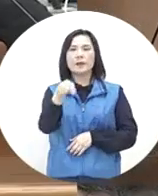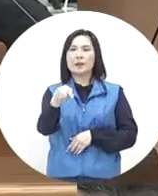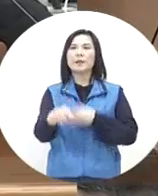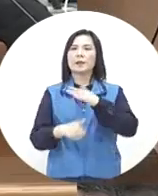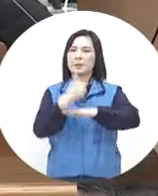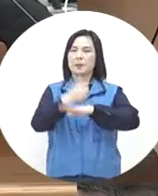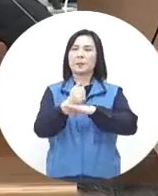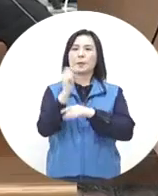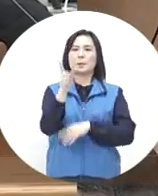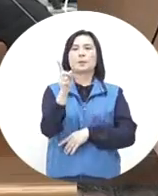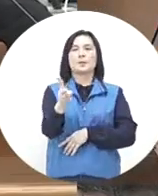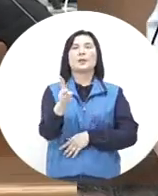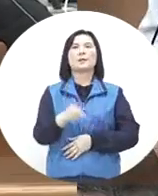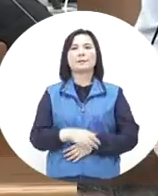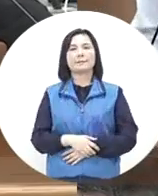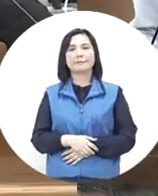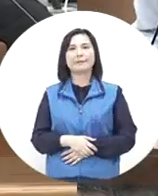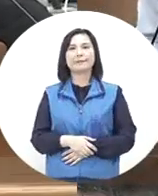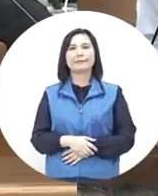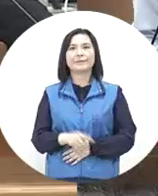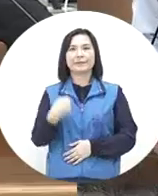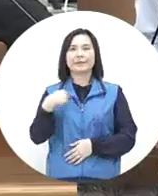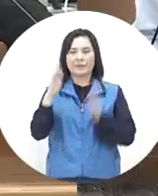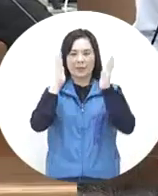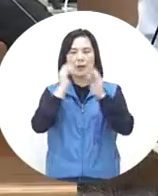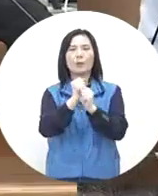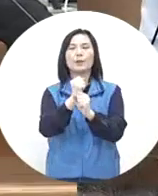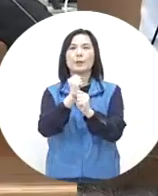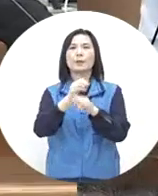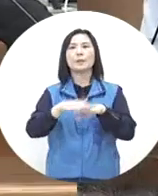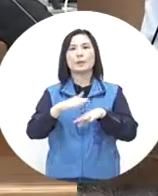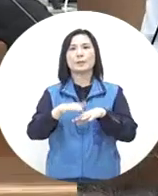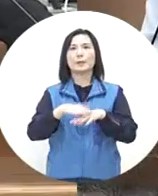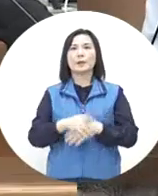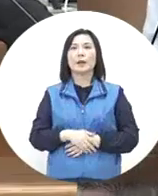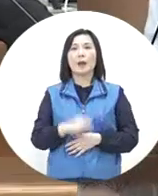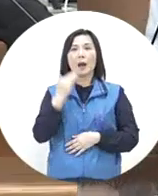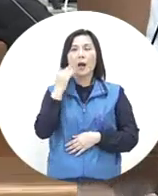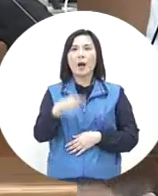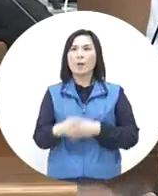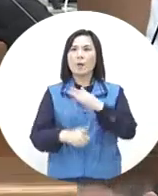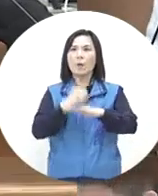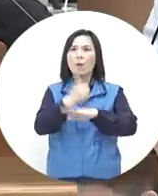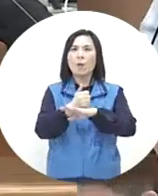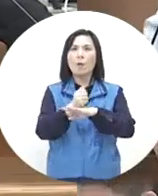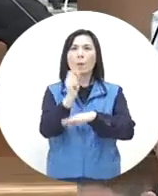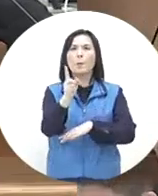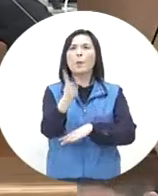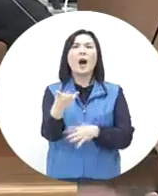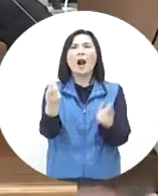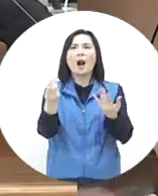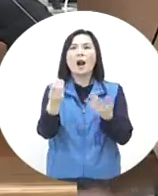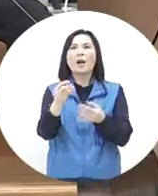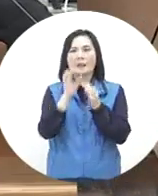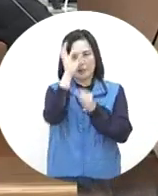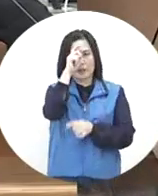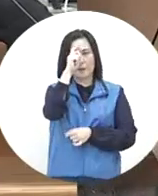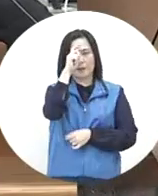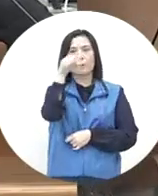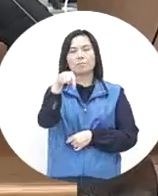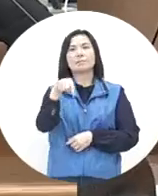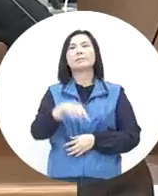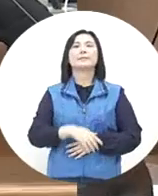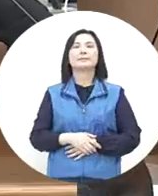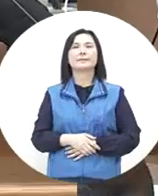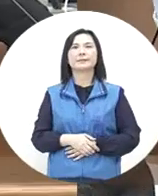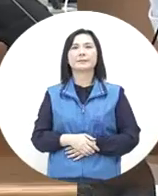啦。 谢谢你的关心，啊、我好好做。 如果你不继续连任啦，好、哦，我也期待啦吼、 哦。我 好 没关系。 搞